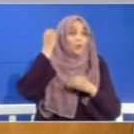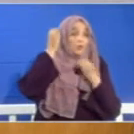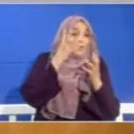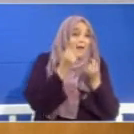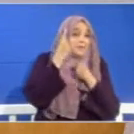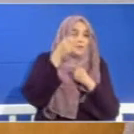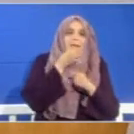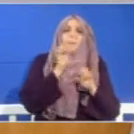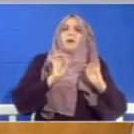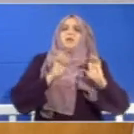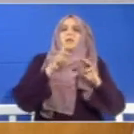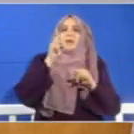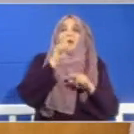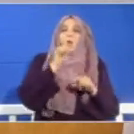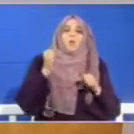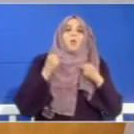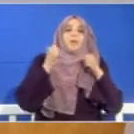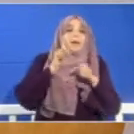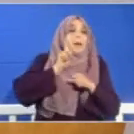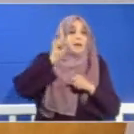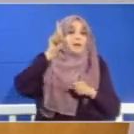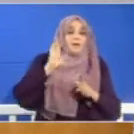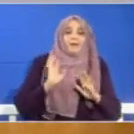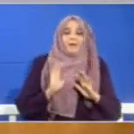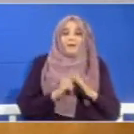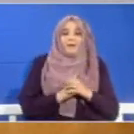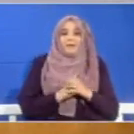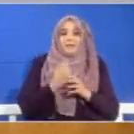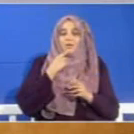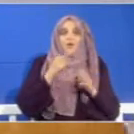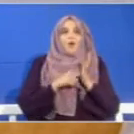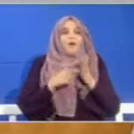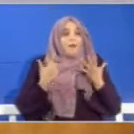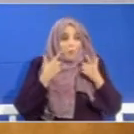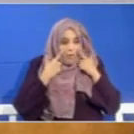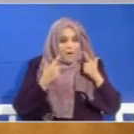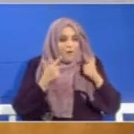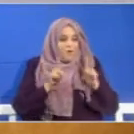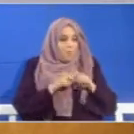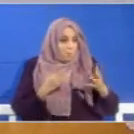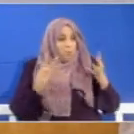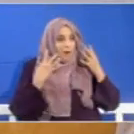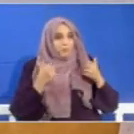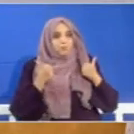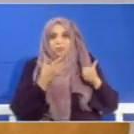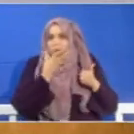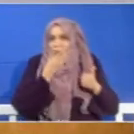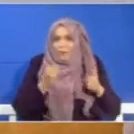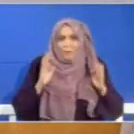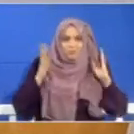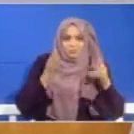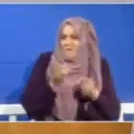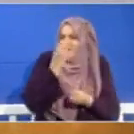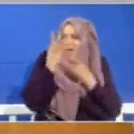قل ما شاء الله لا قوة إلا بالله. يعني عندك إعجاب بالحديقة نتاعك وبما فيها من أشجار